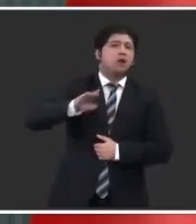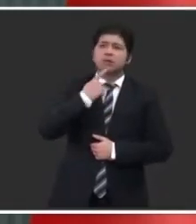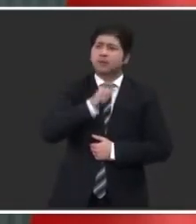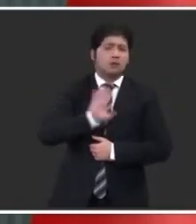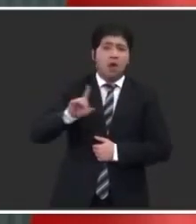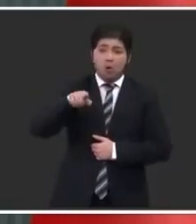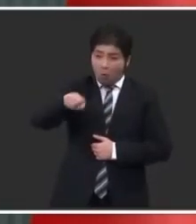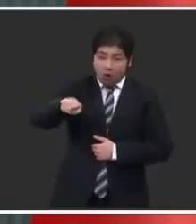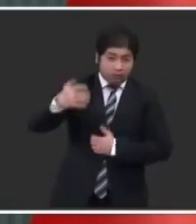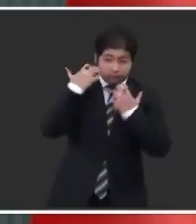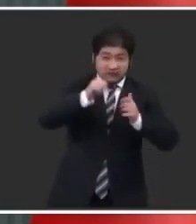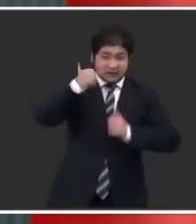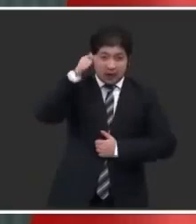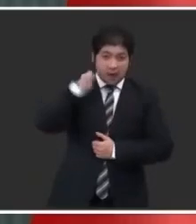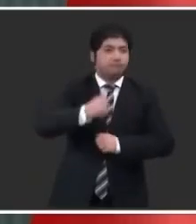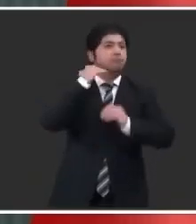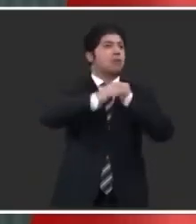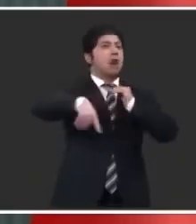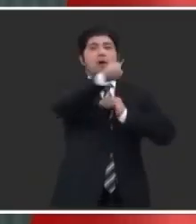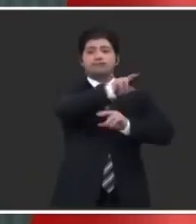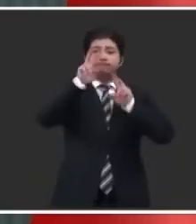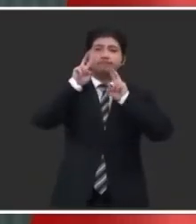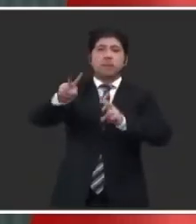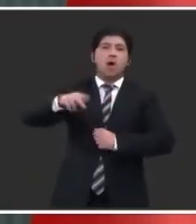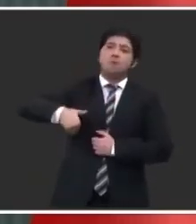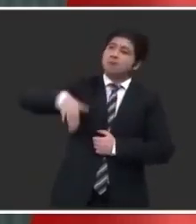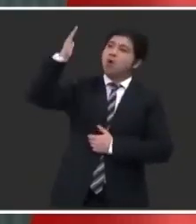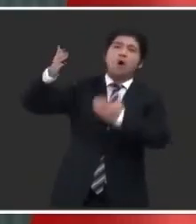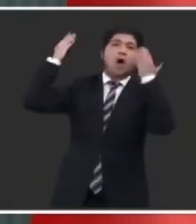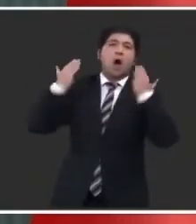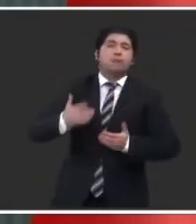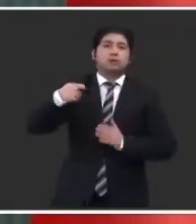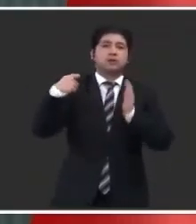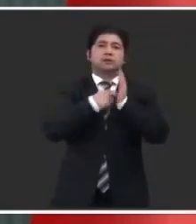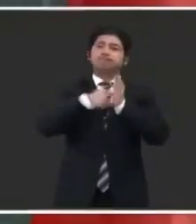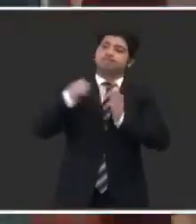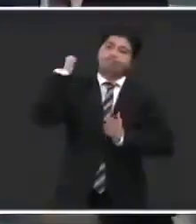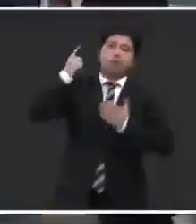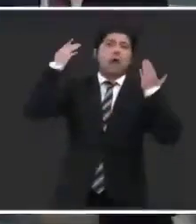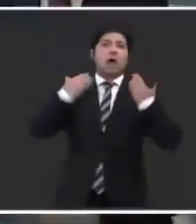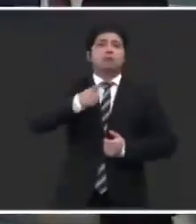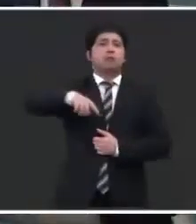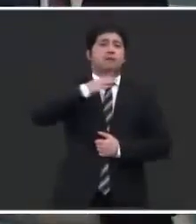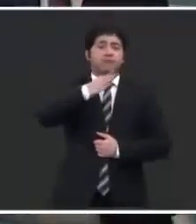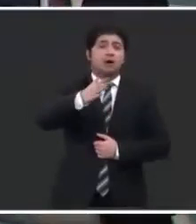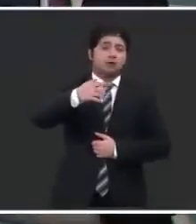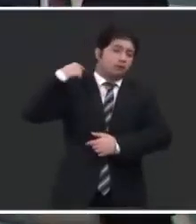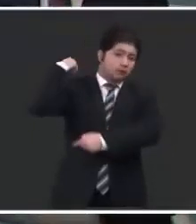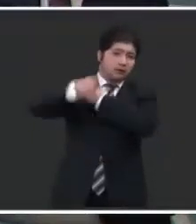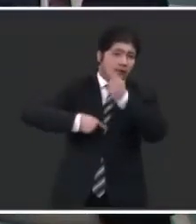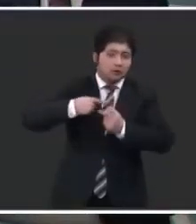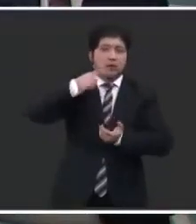tam tersine milletimiz nezdinde büyütür itibar sahibi yapar köken